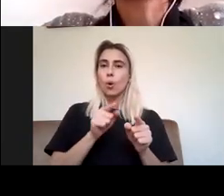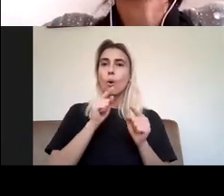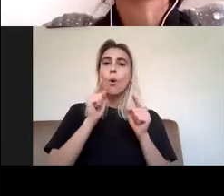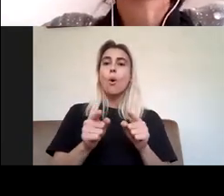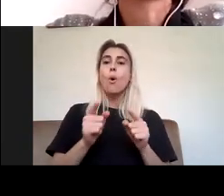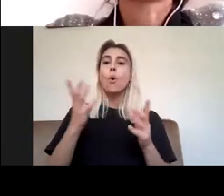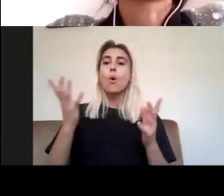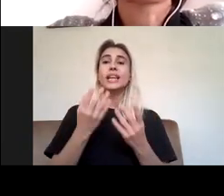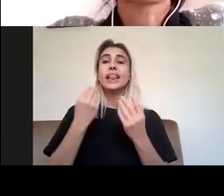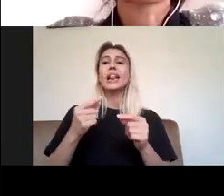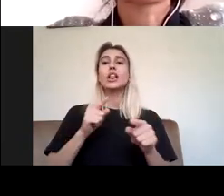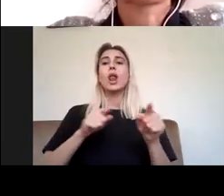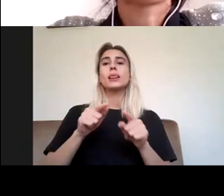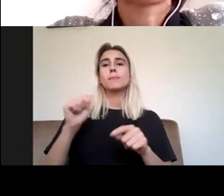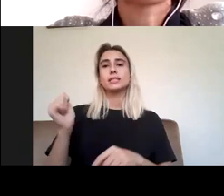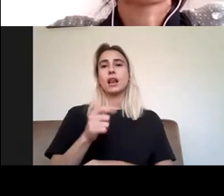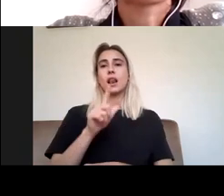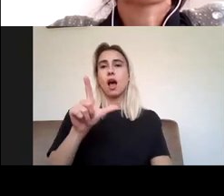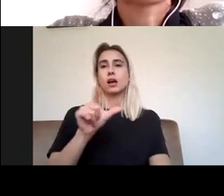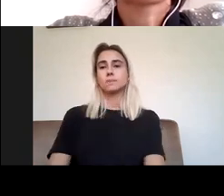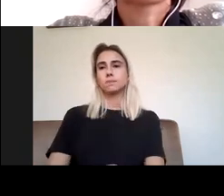iyi şekilde yönetilmesi lazım.